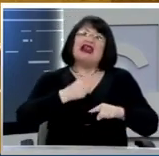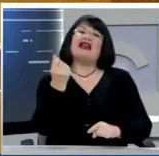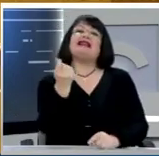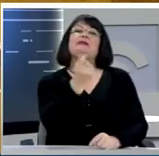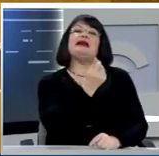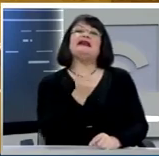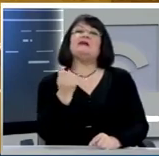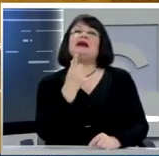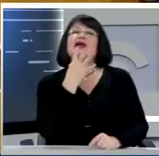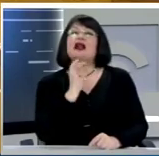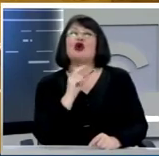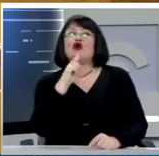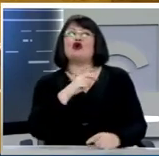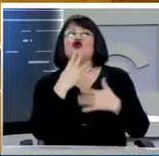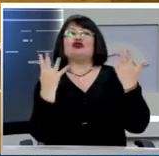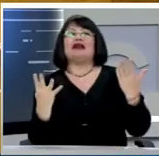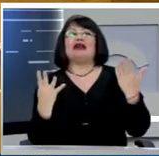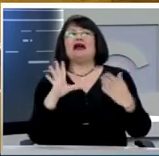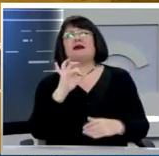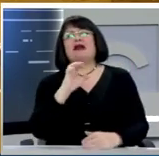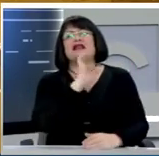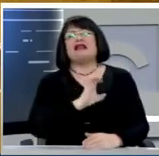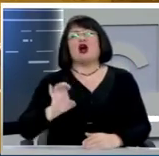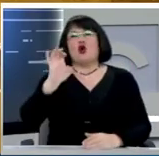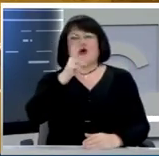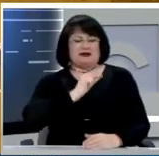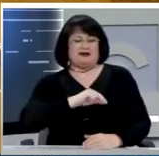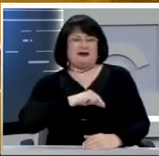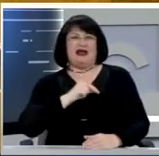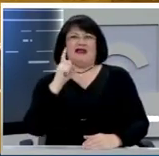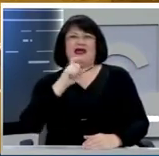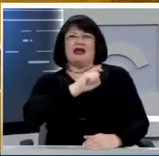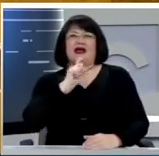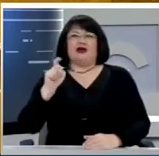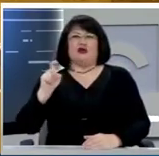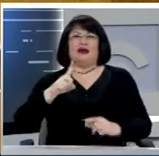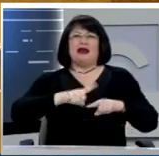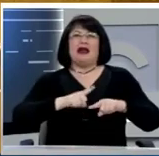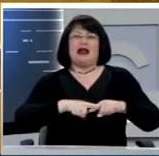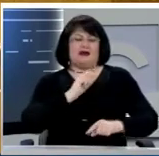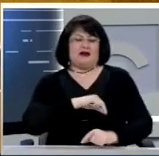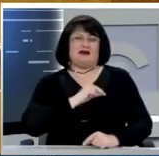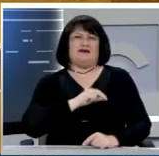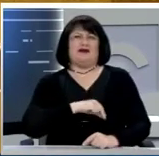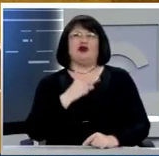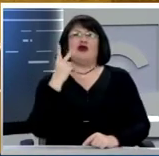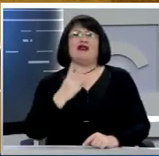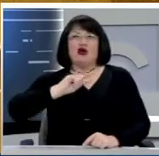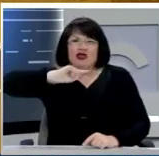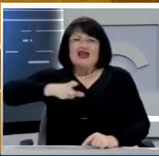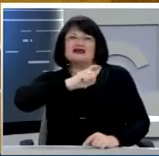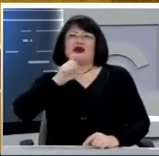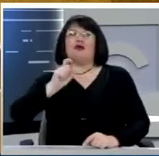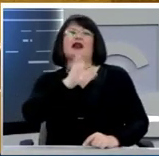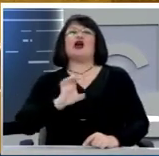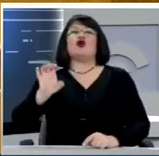Γιατί είναι οι 29 και οι 50 χώρες. Και αν κερδίσουμε 10 εκατομμύρια ευρώ στην Ελλάδα, θα κερδίσουμε 2 δις από τις